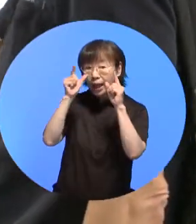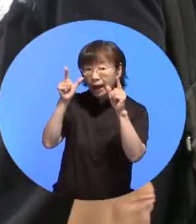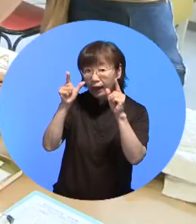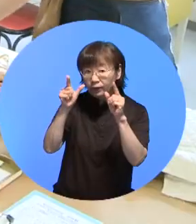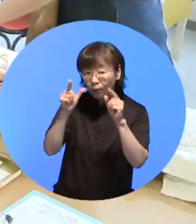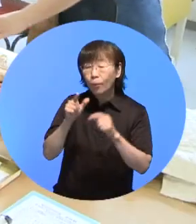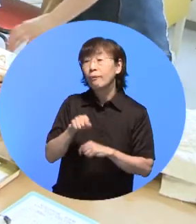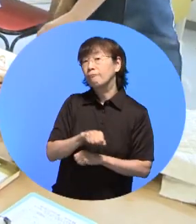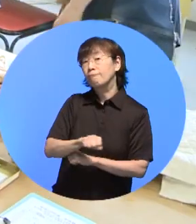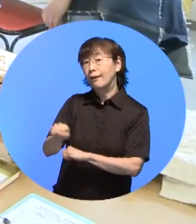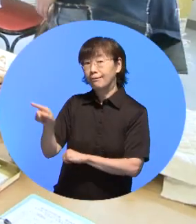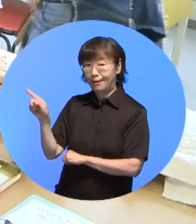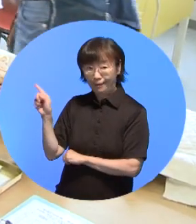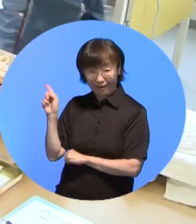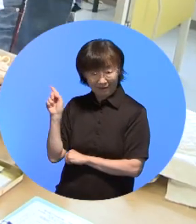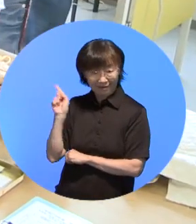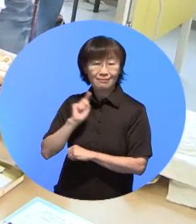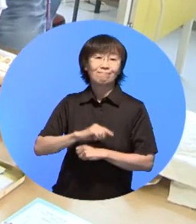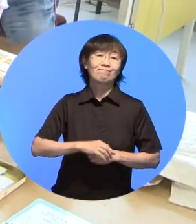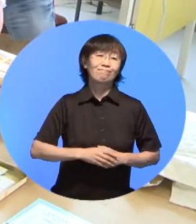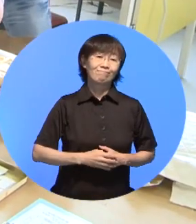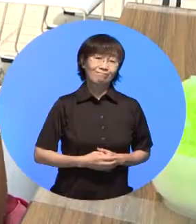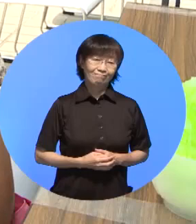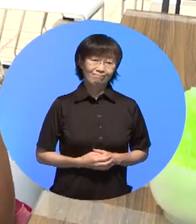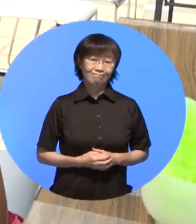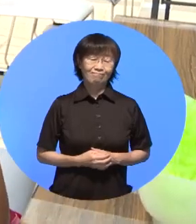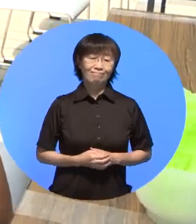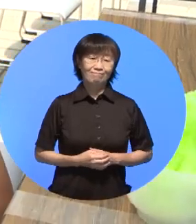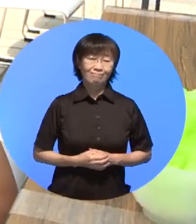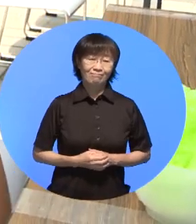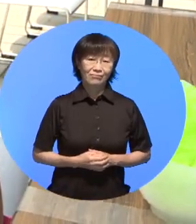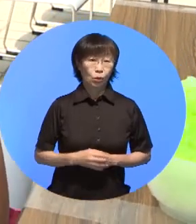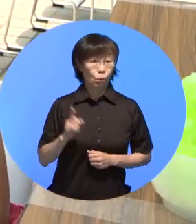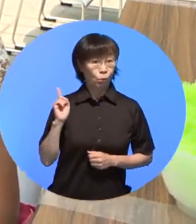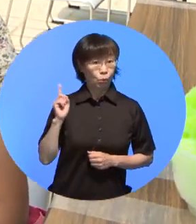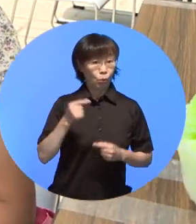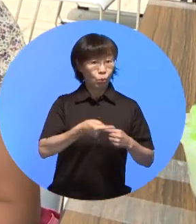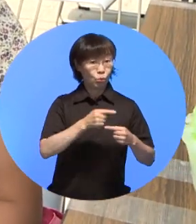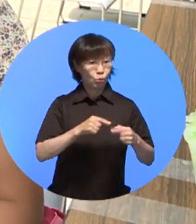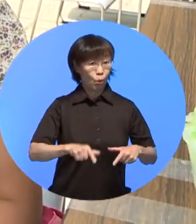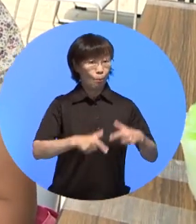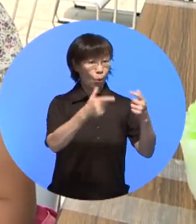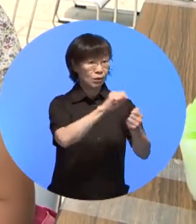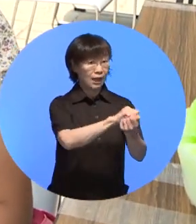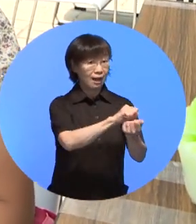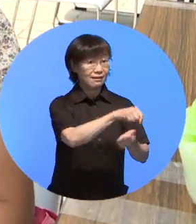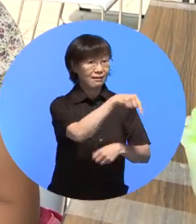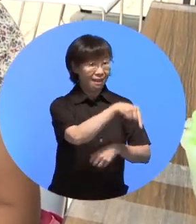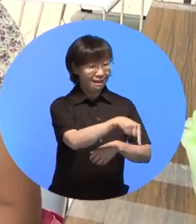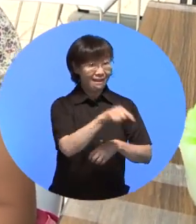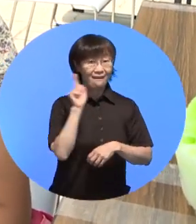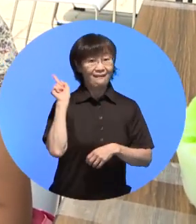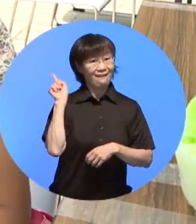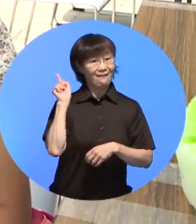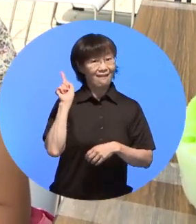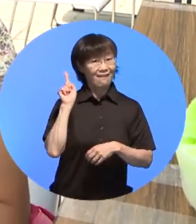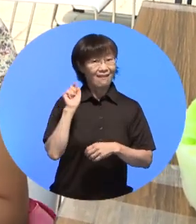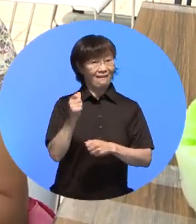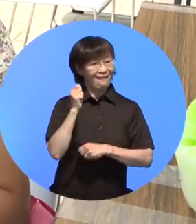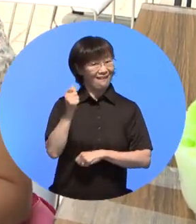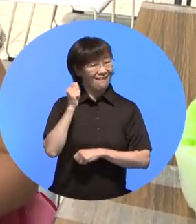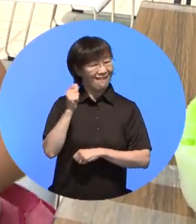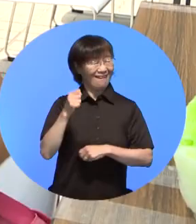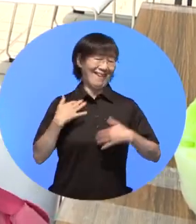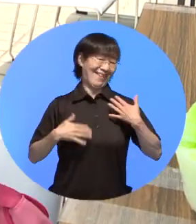啓発を行っていましたくるくるの目のとろでこういう楽器を作っ